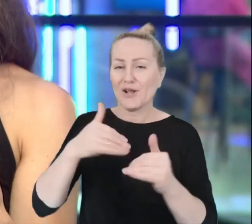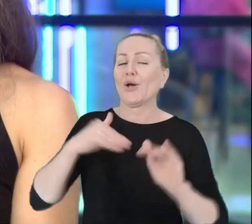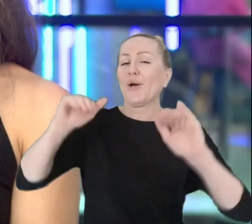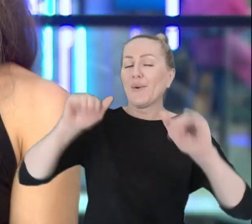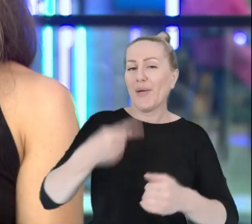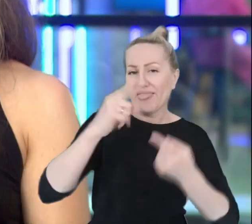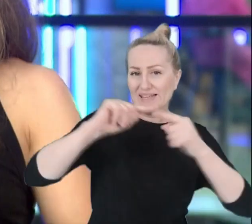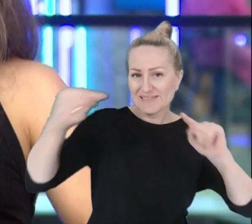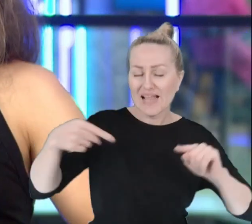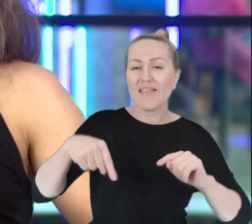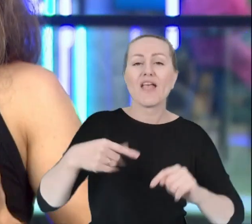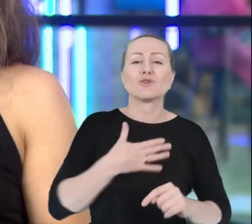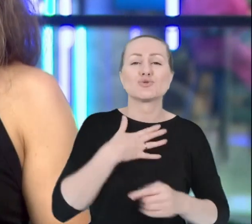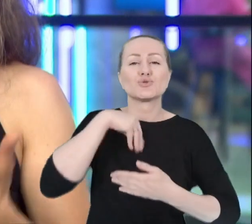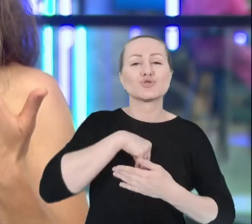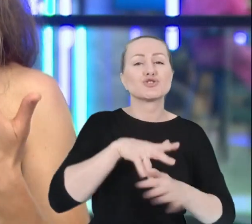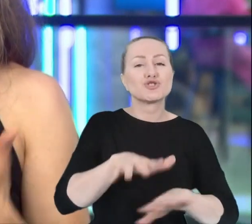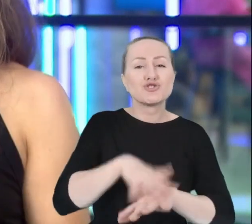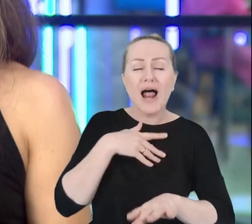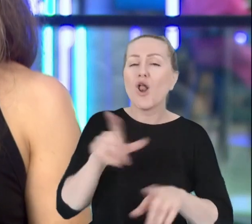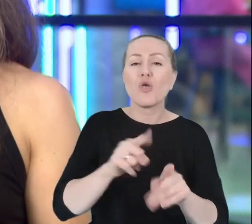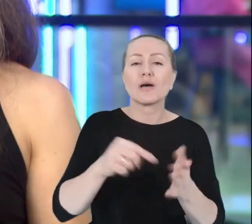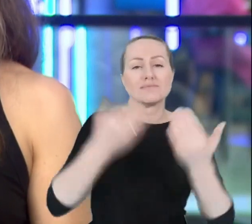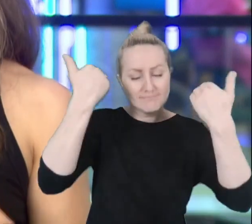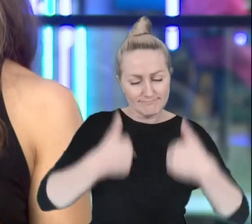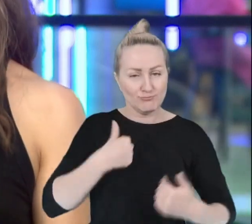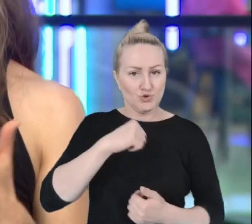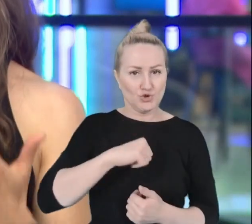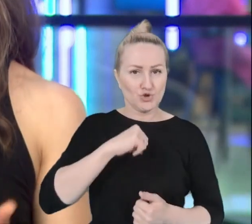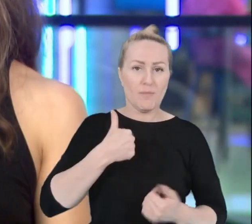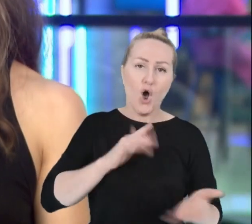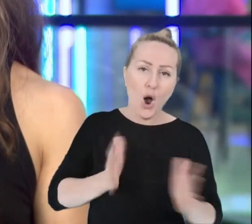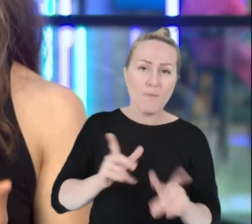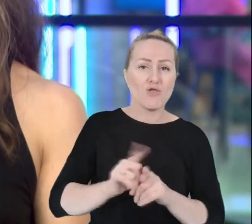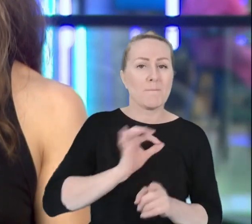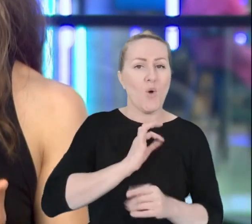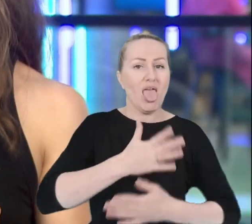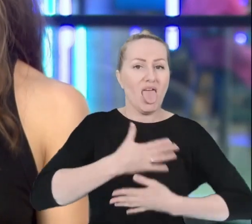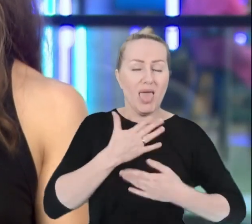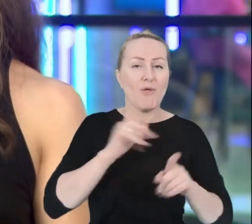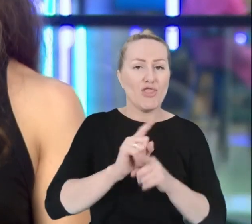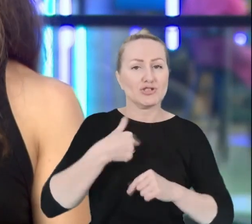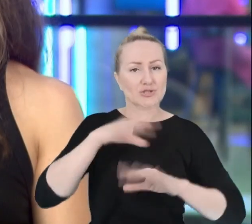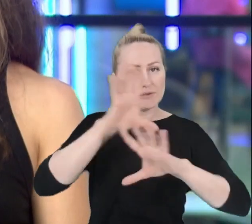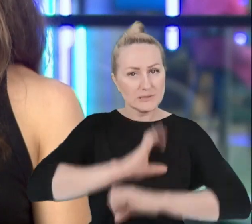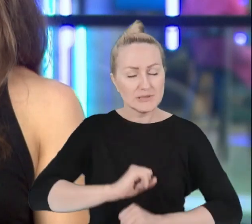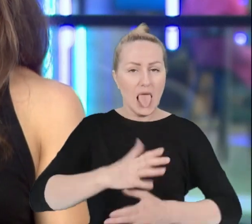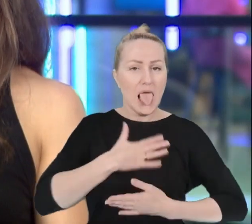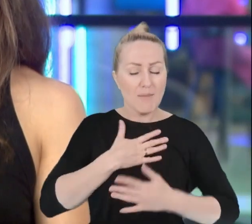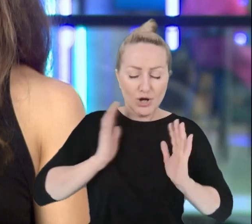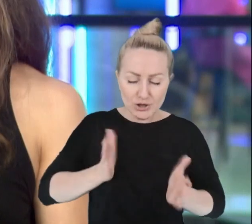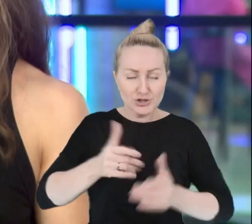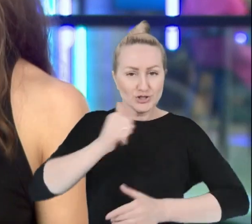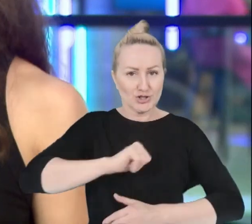Self-compassion, czyli taka postawa, w której opiekujemy się sobą i swoimi emocjami dokładnie z taką samą cierpliwością, empatią i troską,